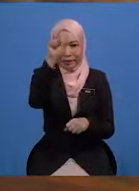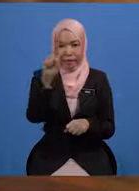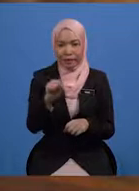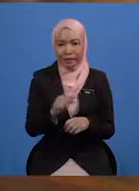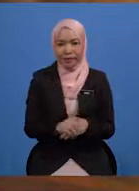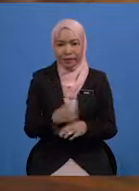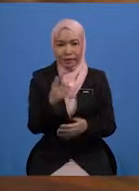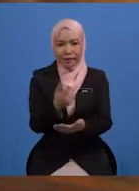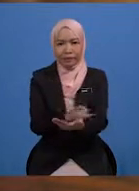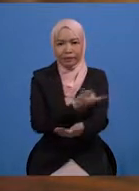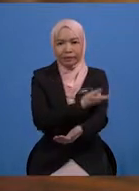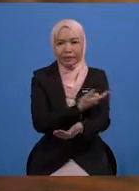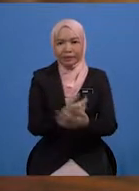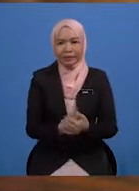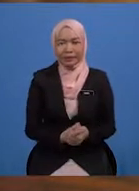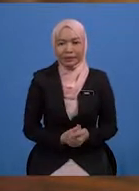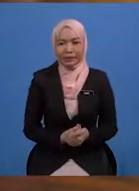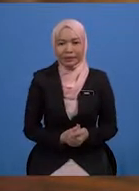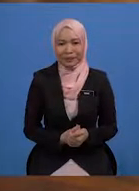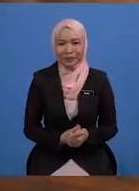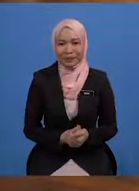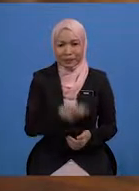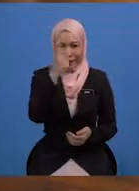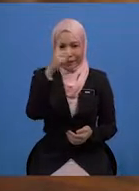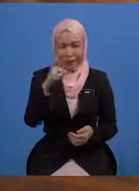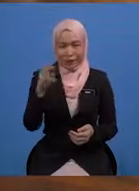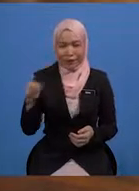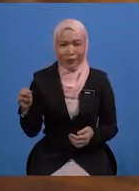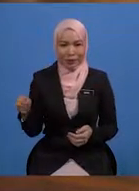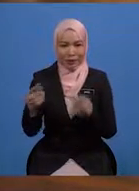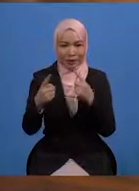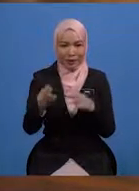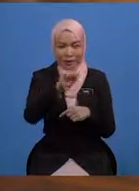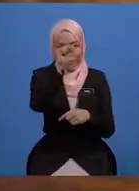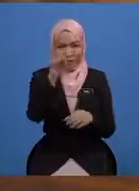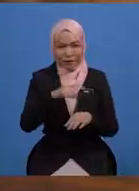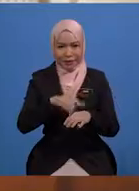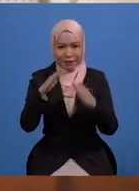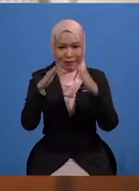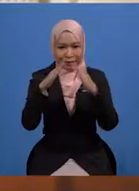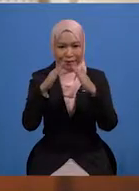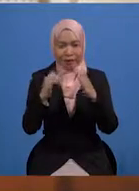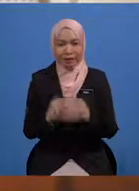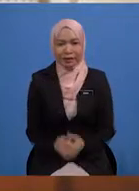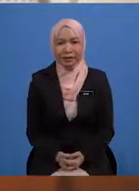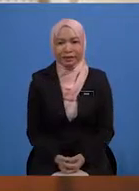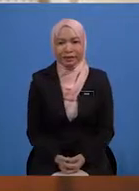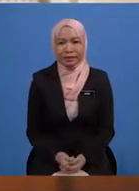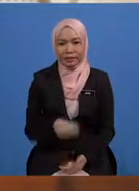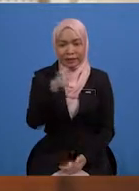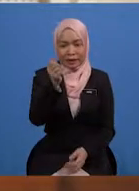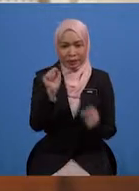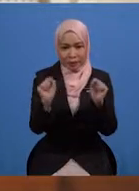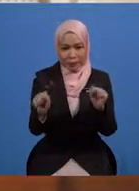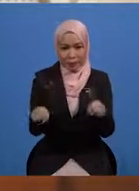pengukuhan dan murid-murid diminta untuk menjawab soalan ini di rumah. Kamu juga